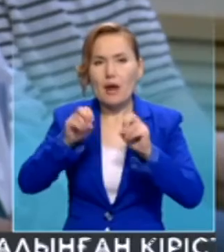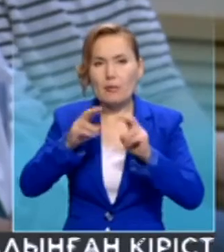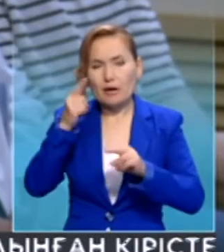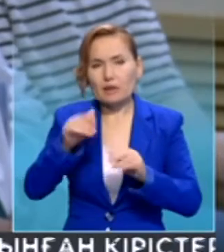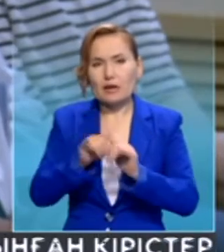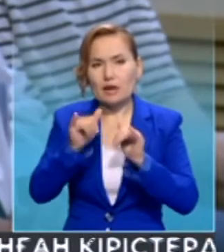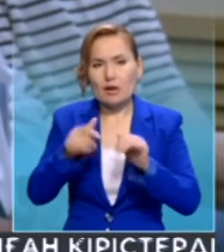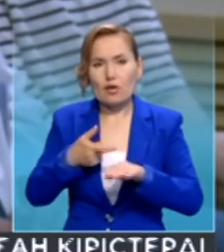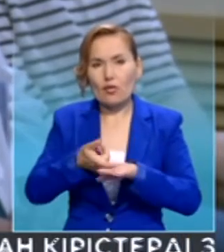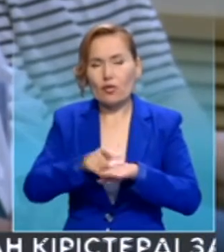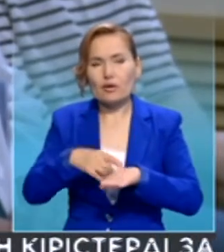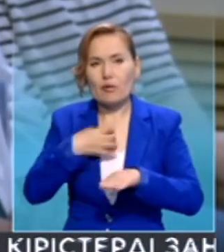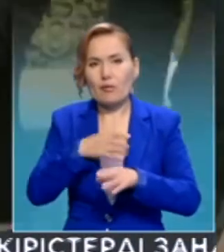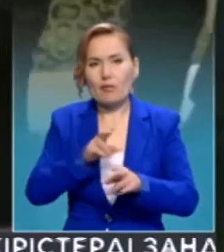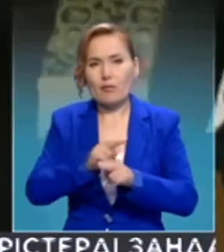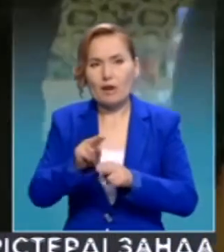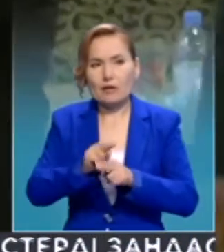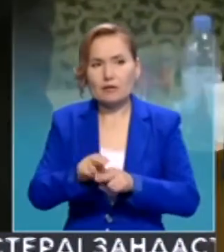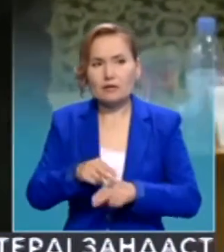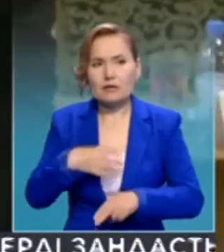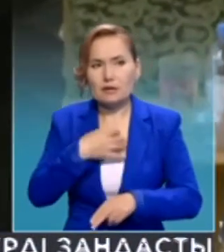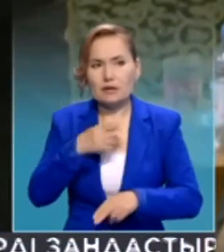мамандардың біліктілігін арттыру маңызды дейді.